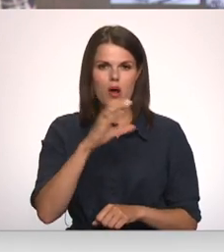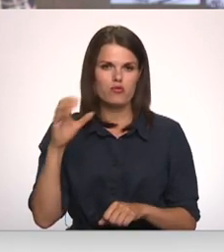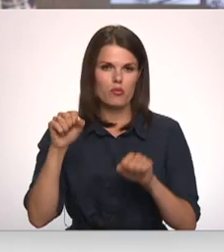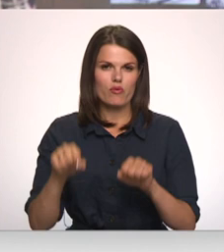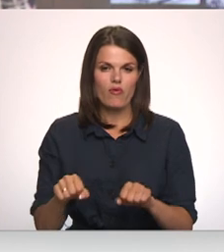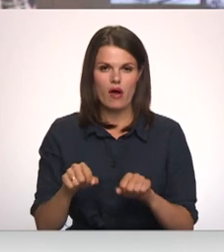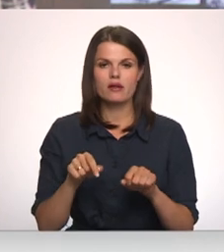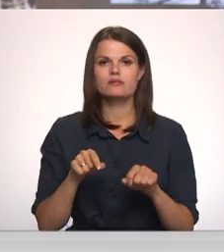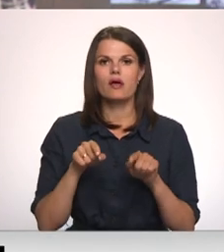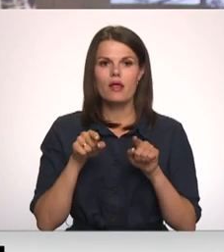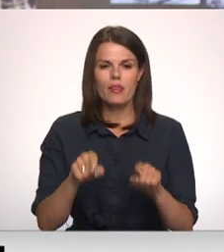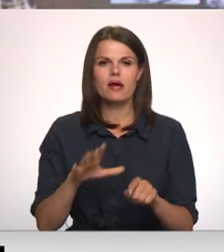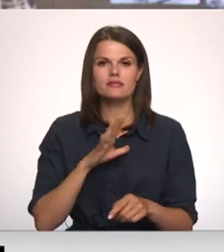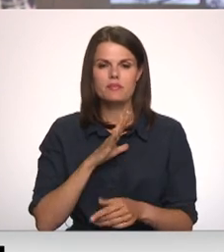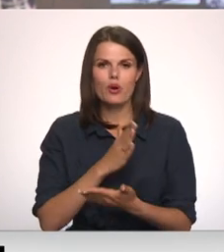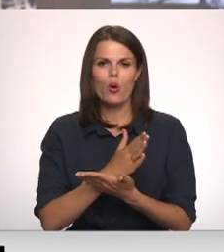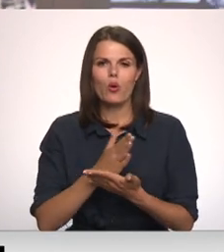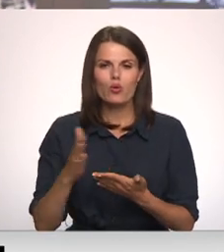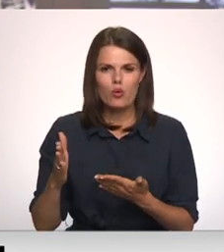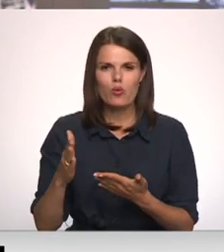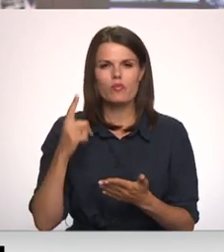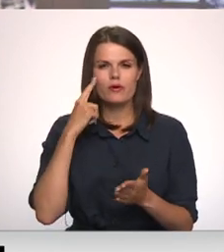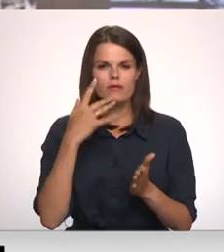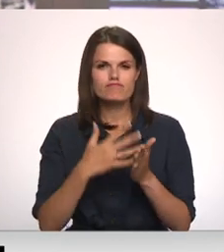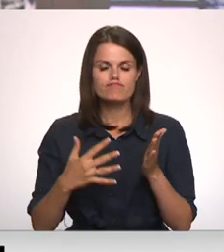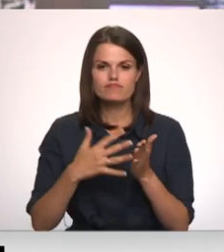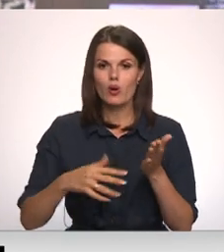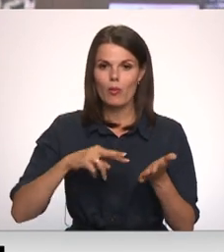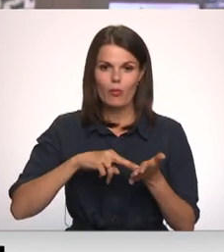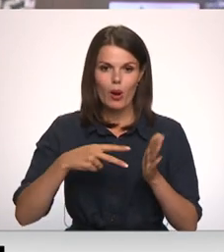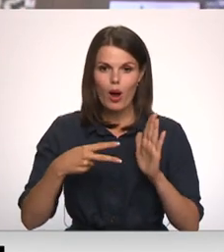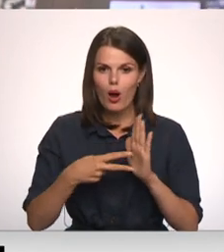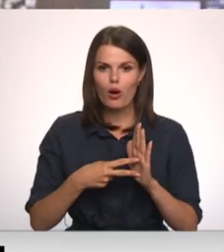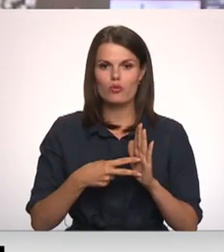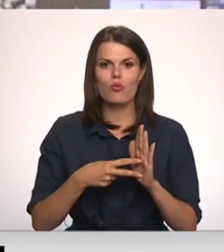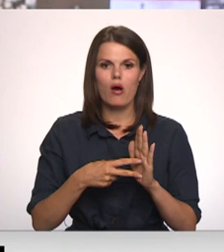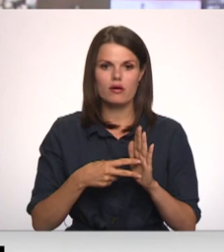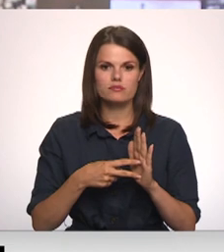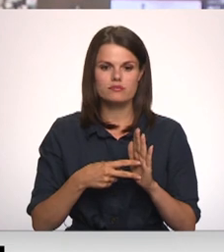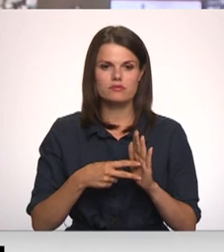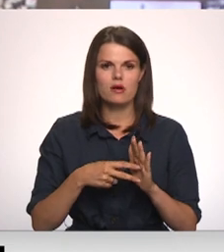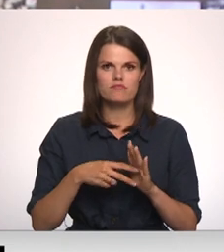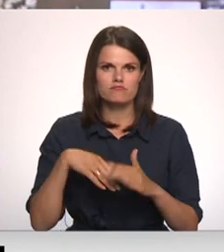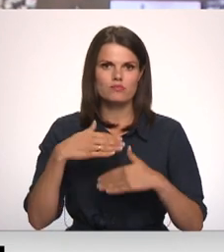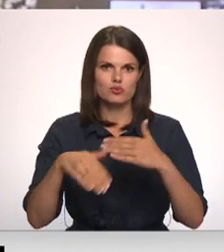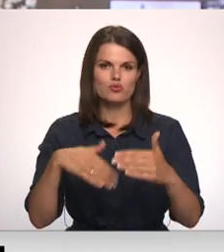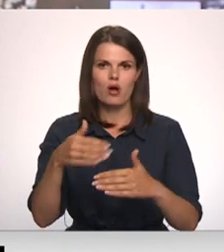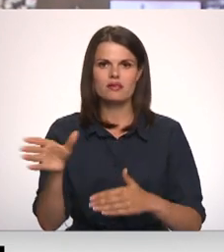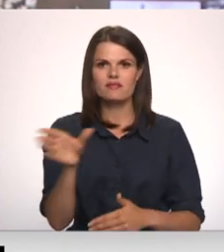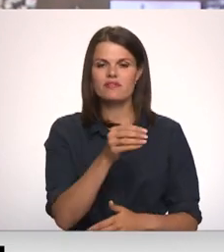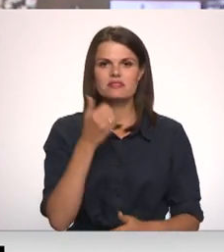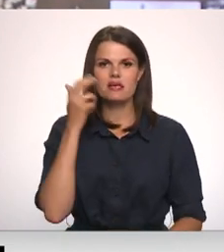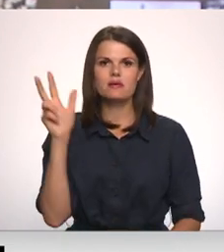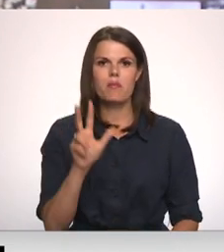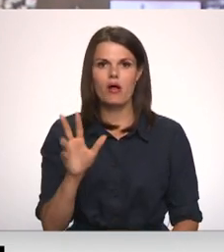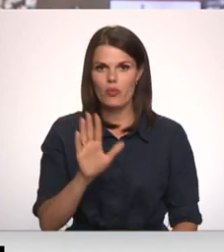Tas bija rūpīgi, racionāli plānots solis. Visās Baltijas valstīs